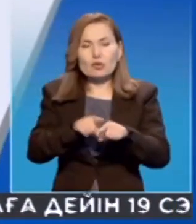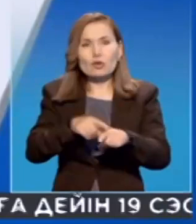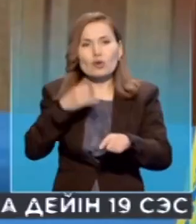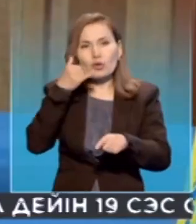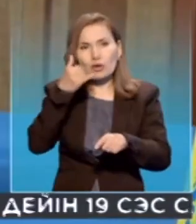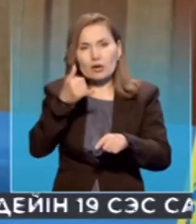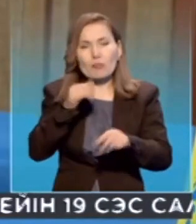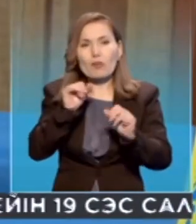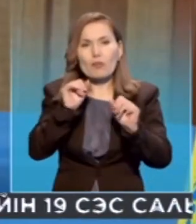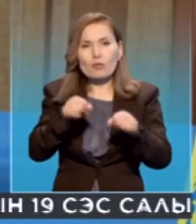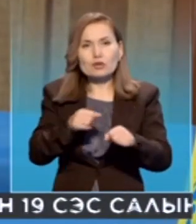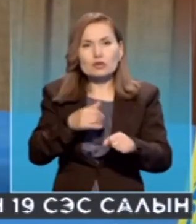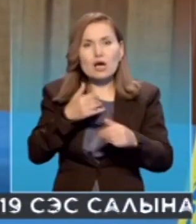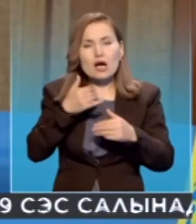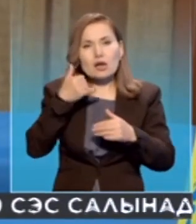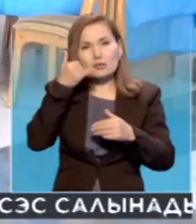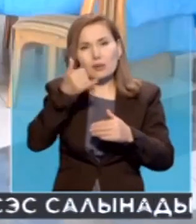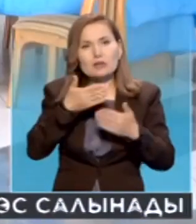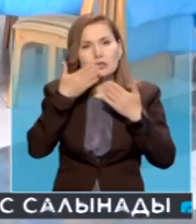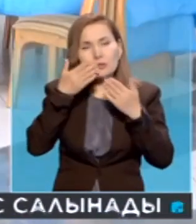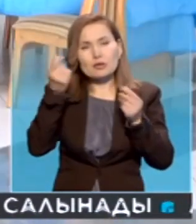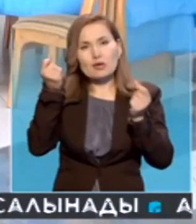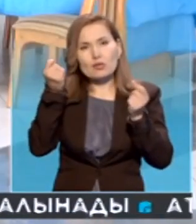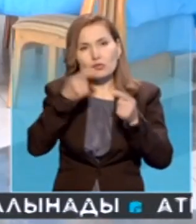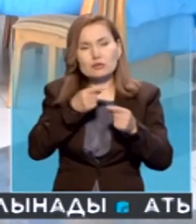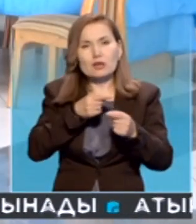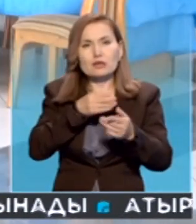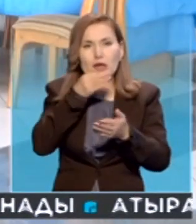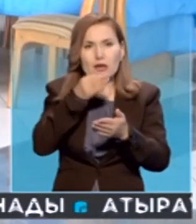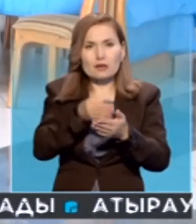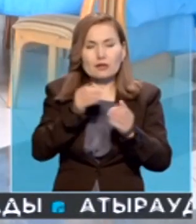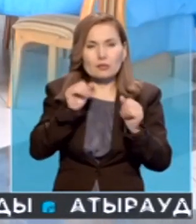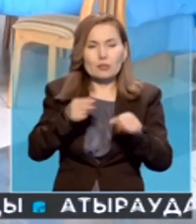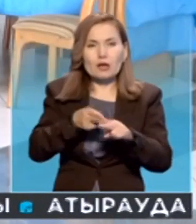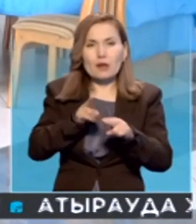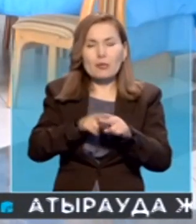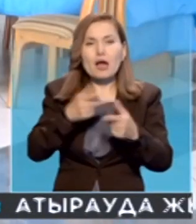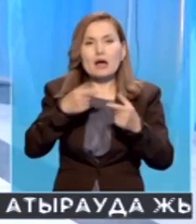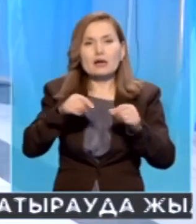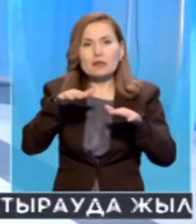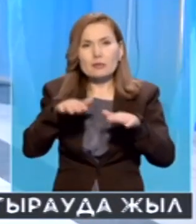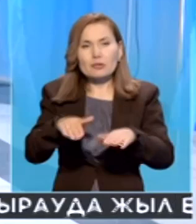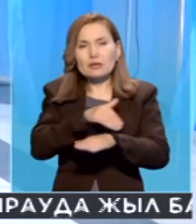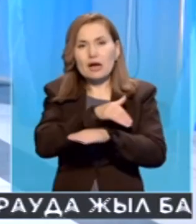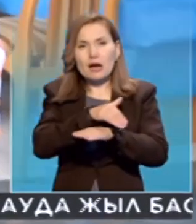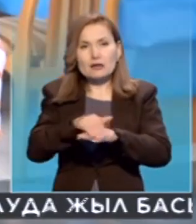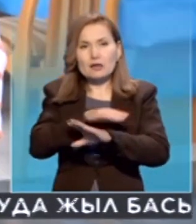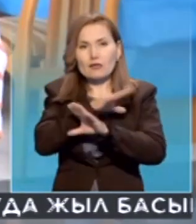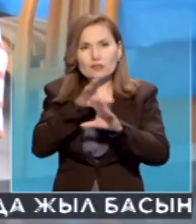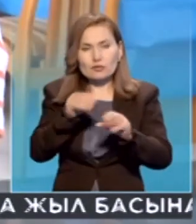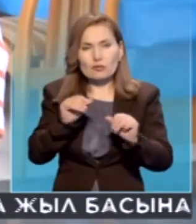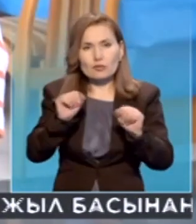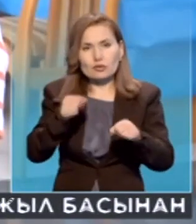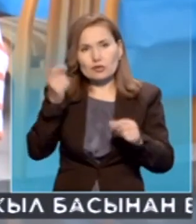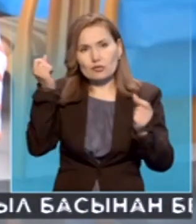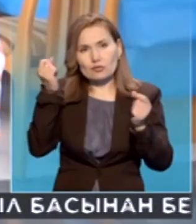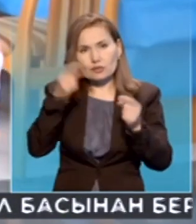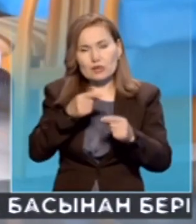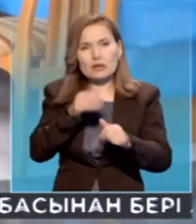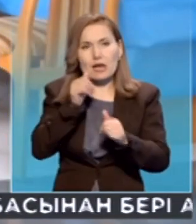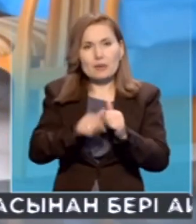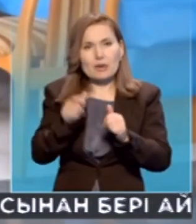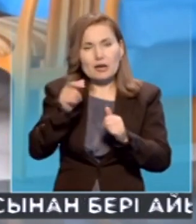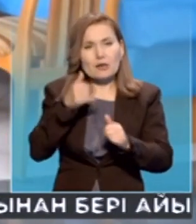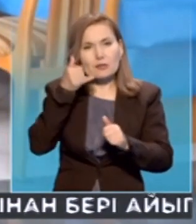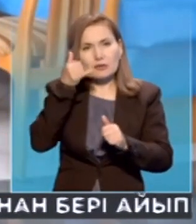қоңырау шалуға болады. Операторлар қай учаскеде дауыс беру керектігін және ол қай жерде орналасқанын айтады. Қазіргі таңда барлық